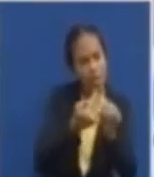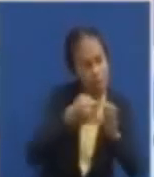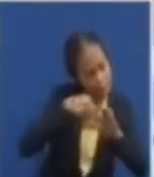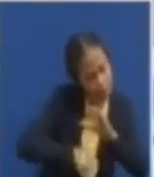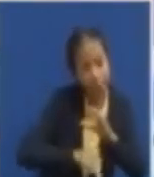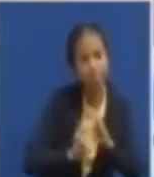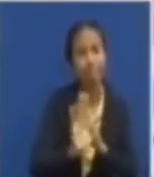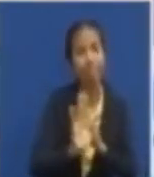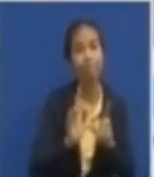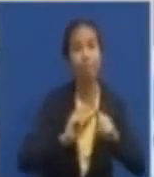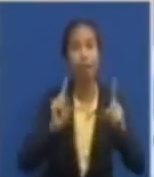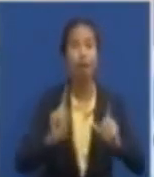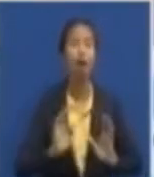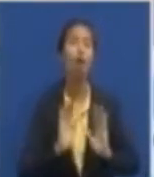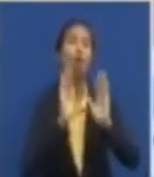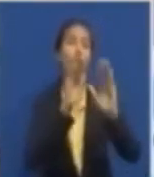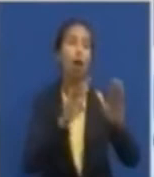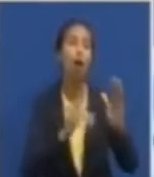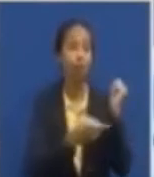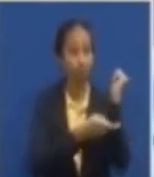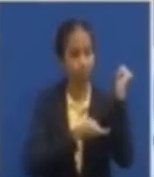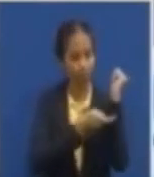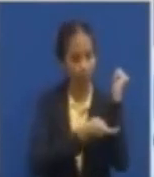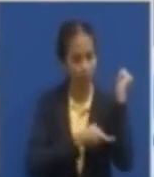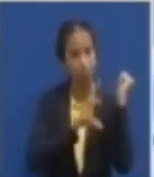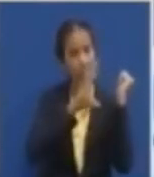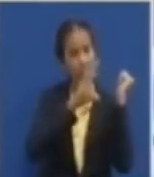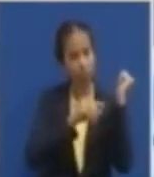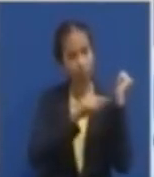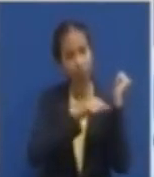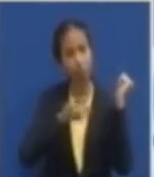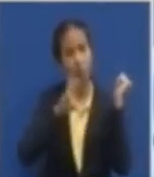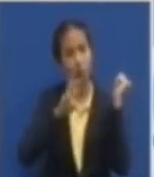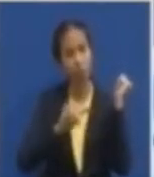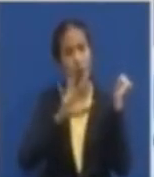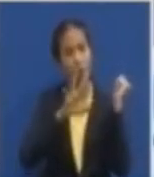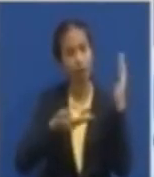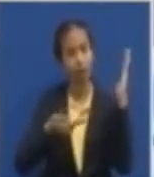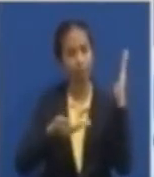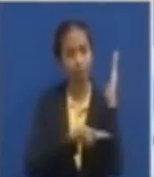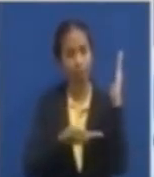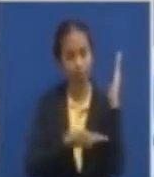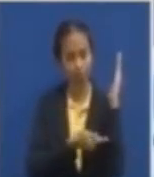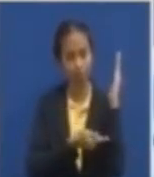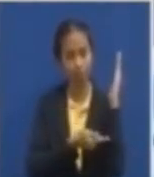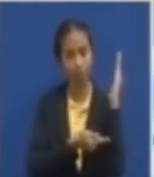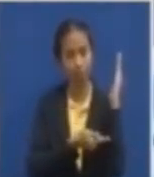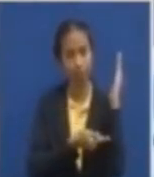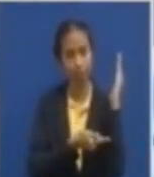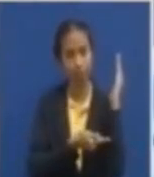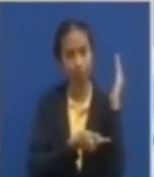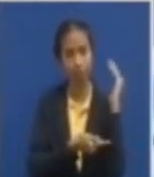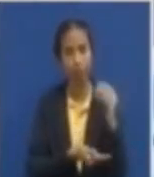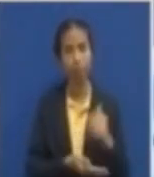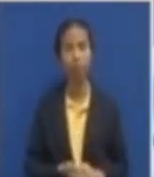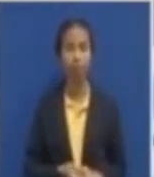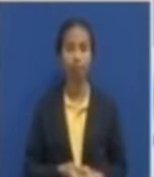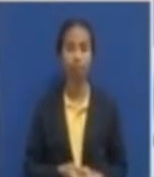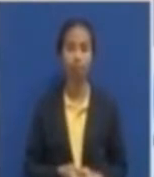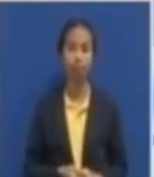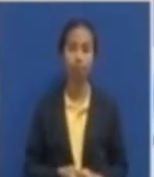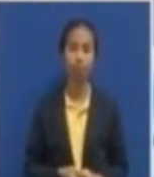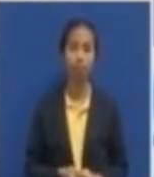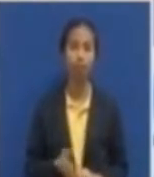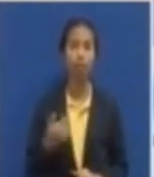ากจะฝากว่ายางพารานั้น60ถึง65บาทนะฮะปาล์มน้ำมันนะครับพรรคประชาธิปัตย์ประกัน